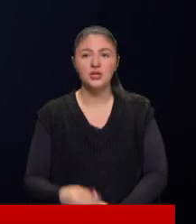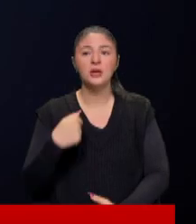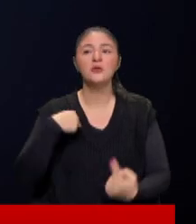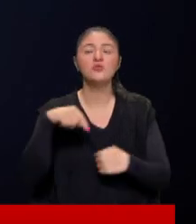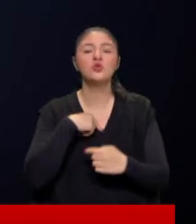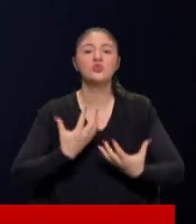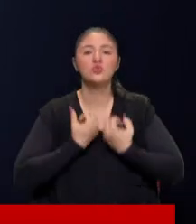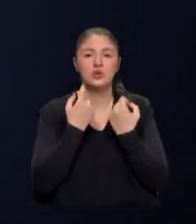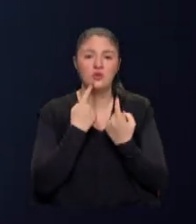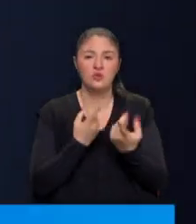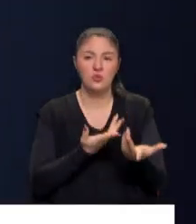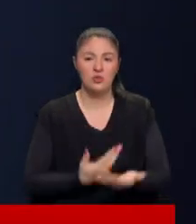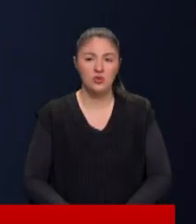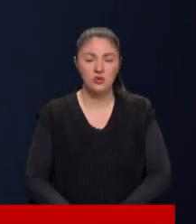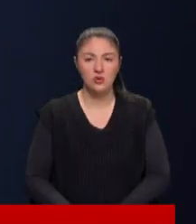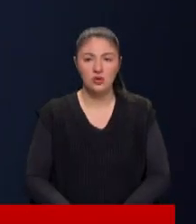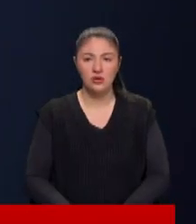bizi kurtar diyor.